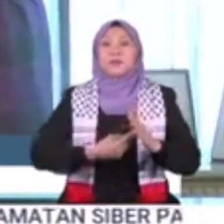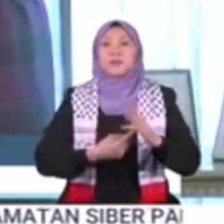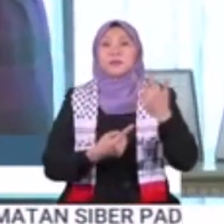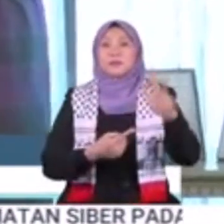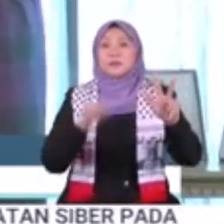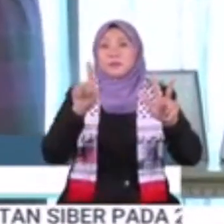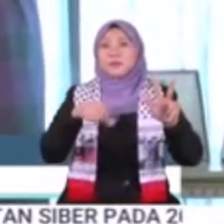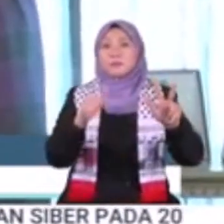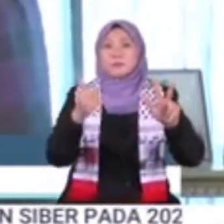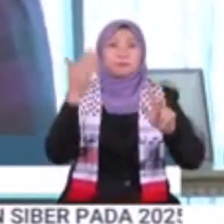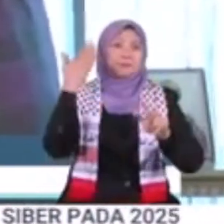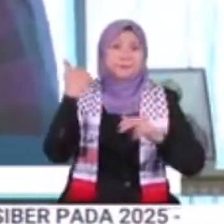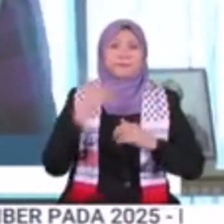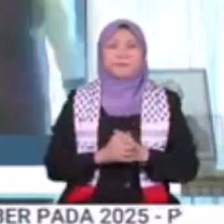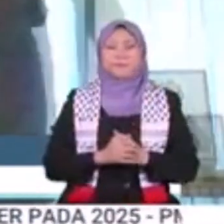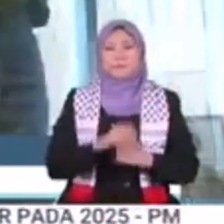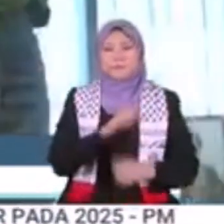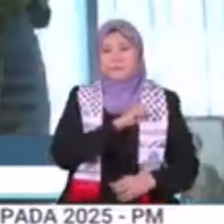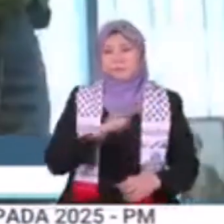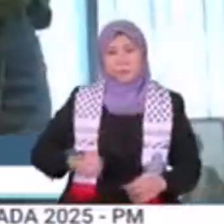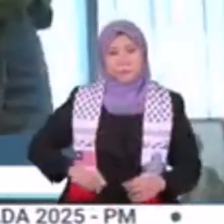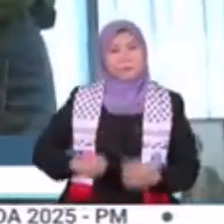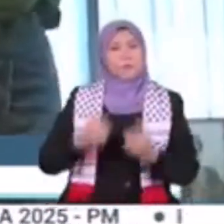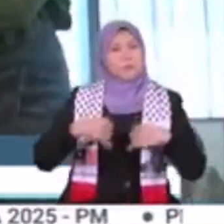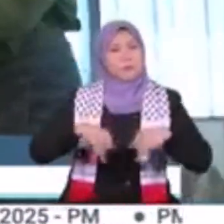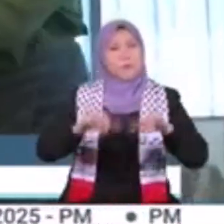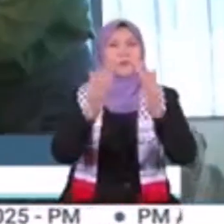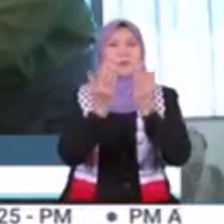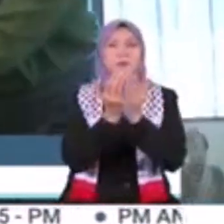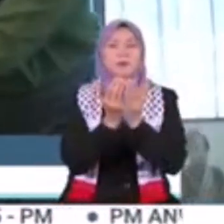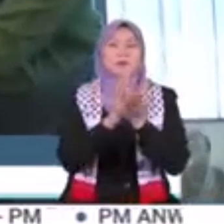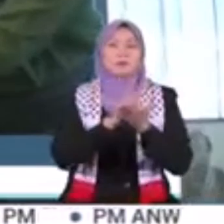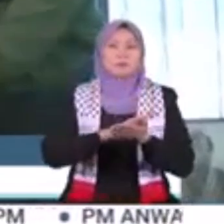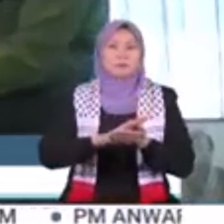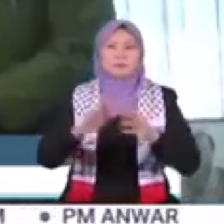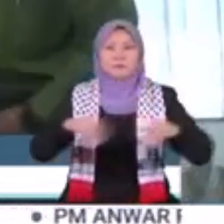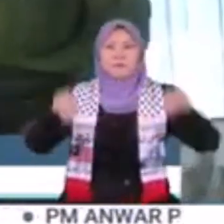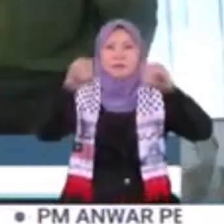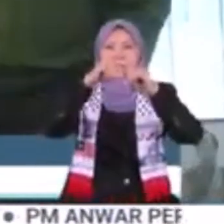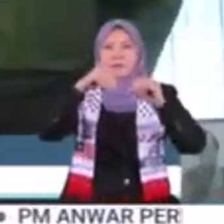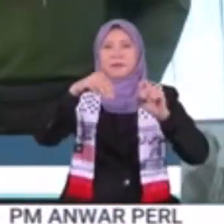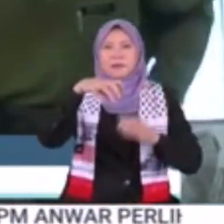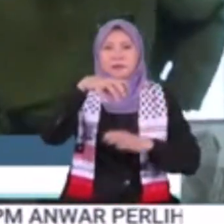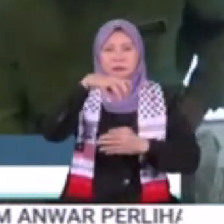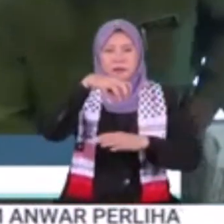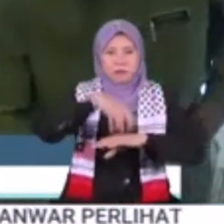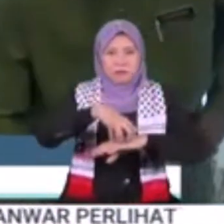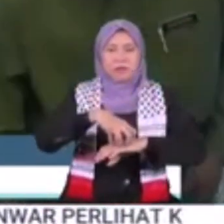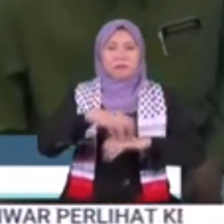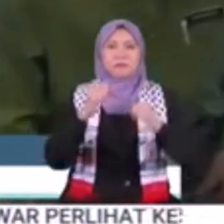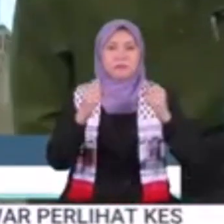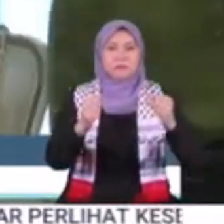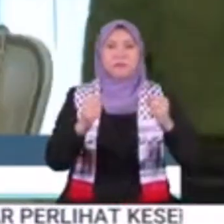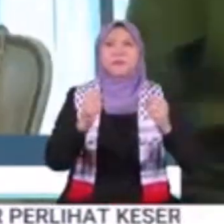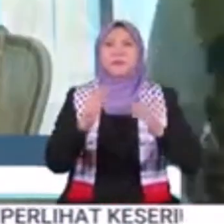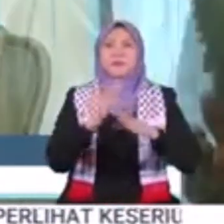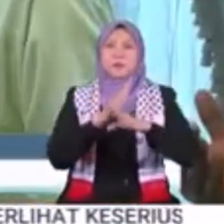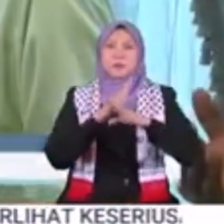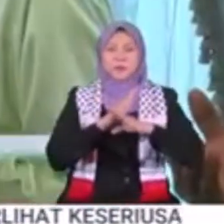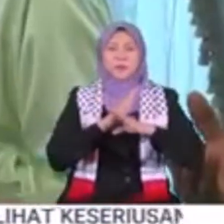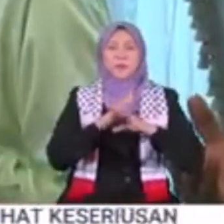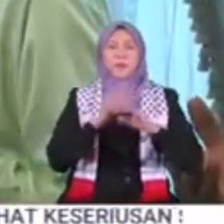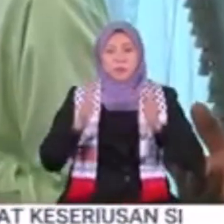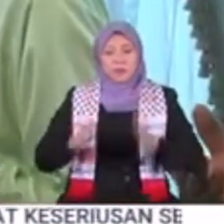13 Oktober lepas. Sultan Sharafuddin turut berdoa semoga kemuliaan Masjid Al-Aqsa di Palestin dilindungi agar umat Islam